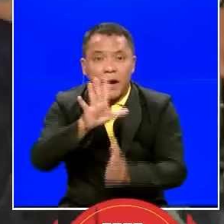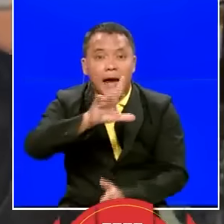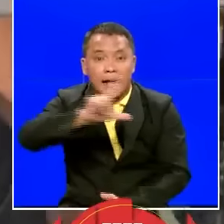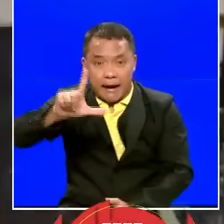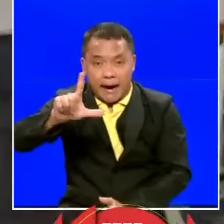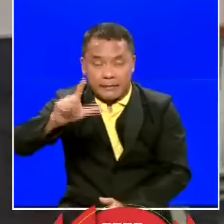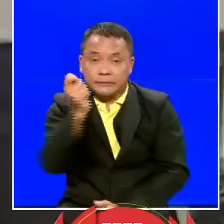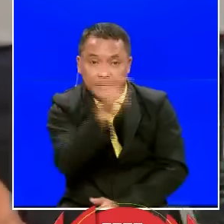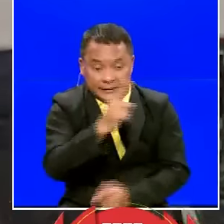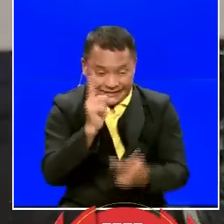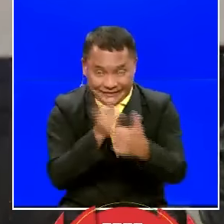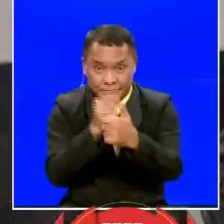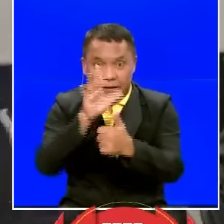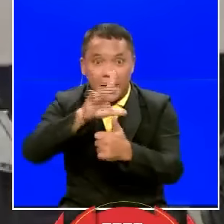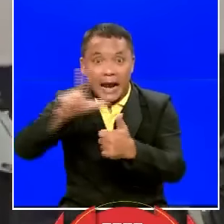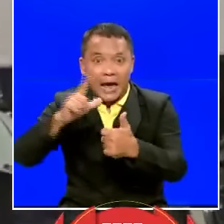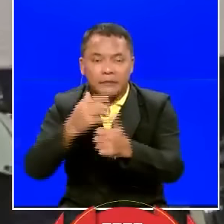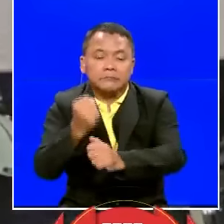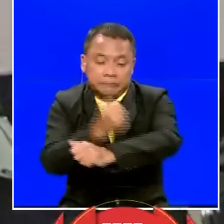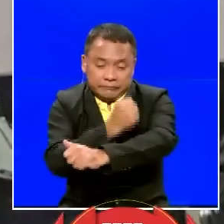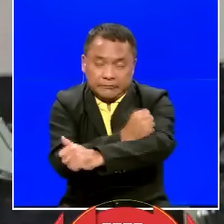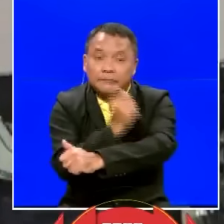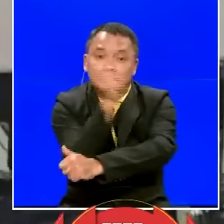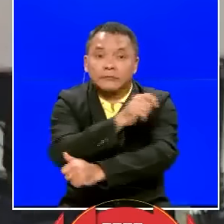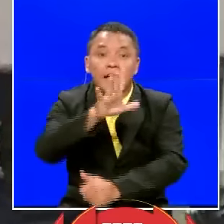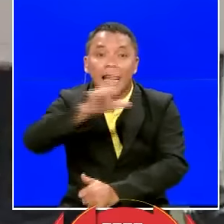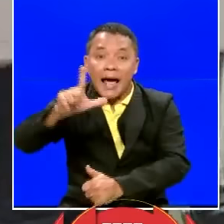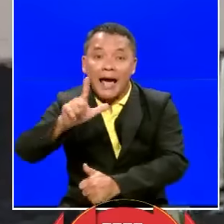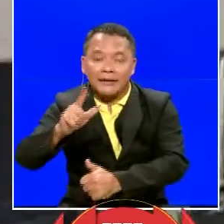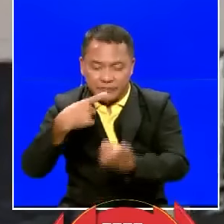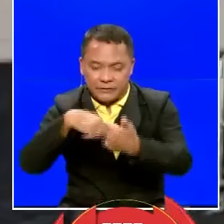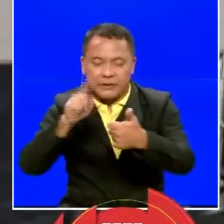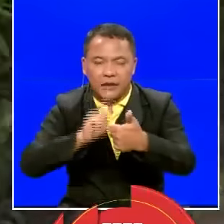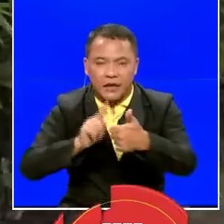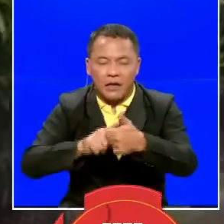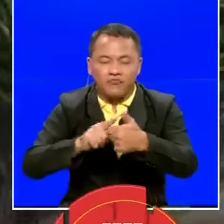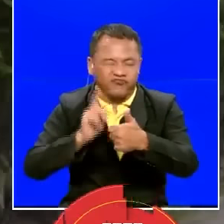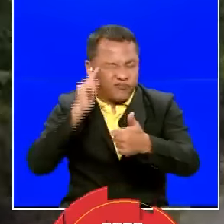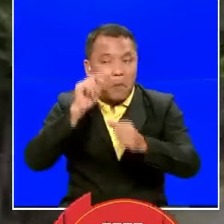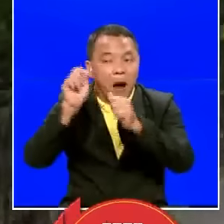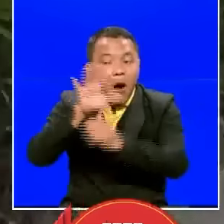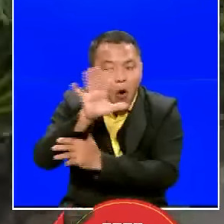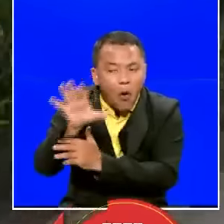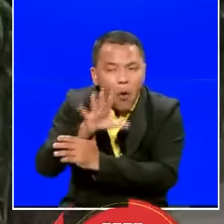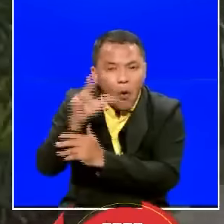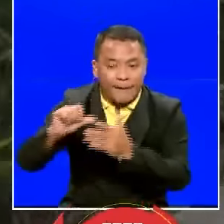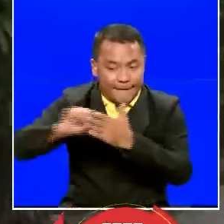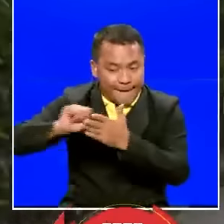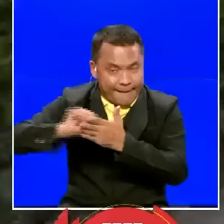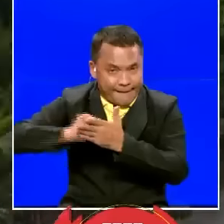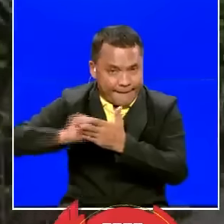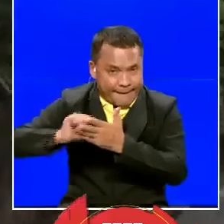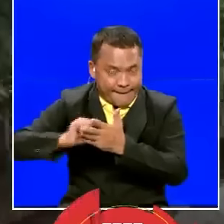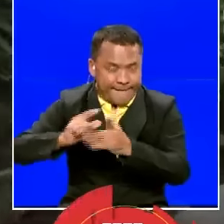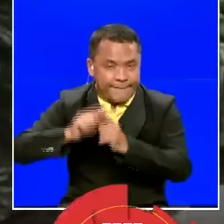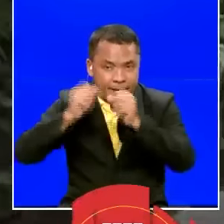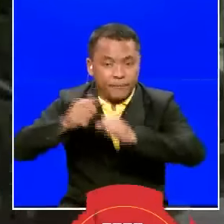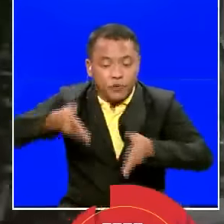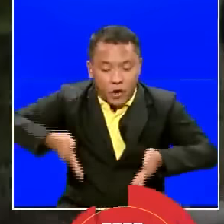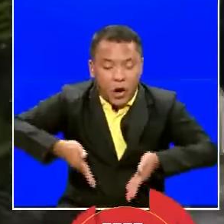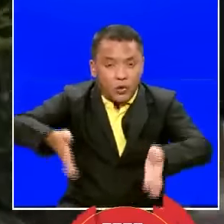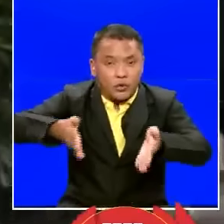ล้านบาทด้วยกันก็คือเหมือนกับว่าเป็นค่าจ้างที่ปรึกษาอ่าจากนั้นคุณพีมพงษ์ก็ออกอุบายผู้เสียหายแก้แบบจากการทำ